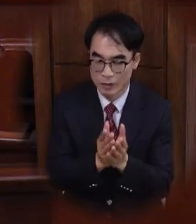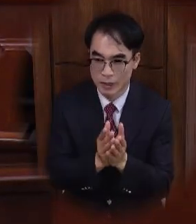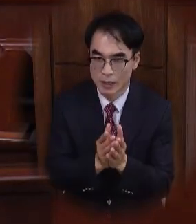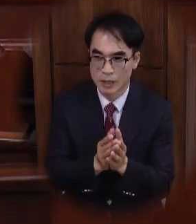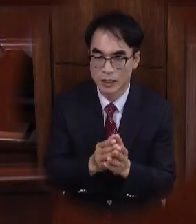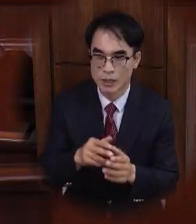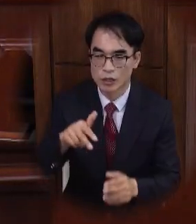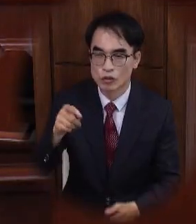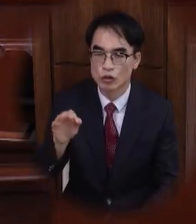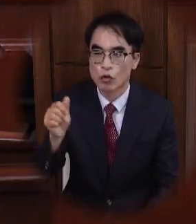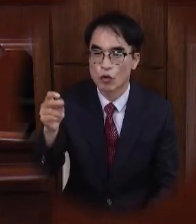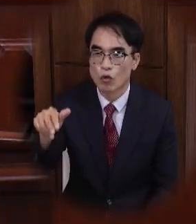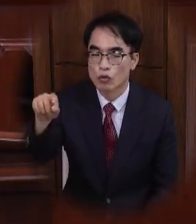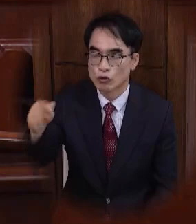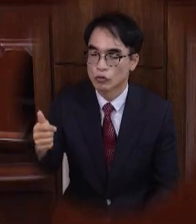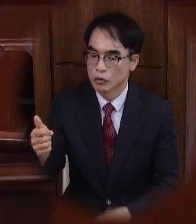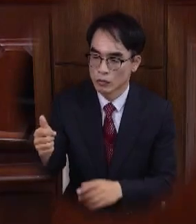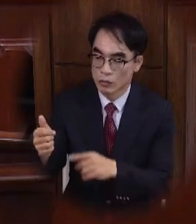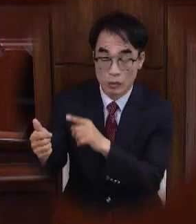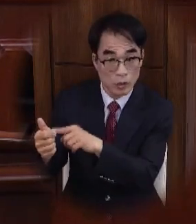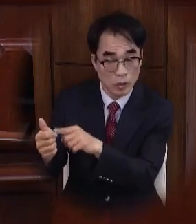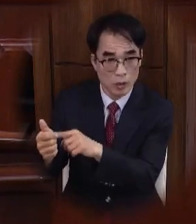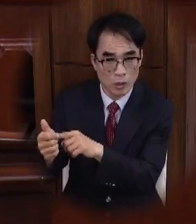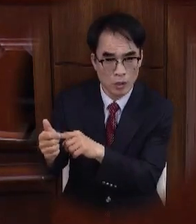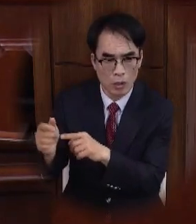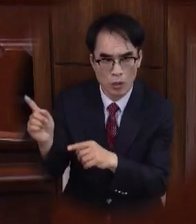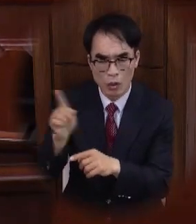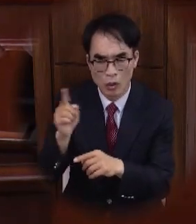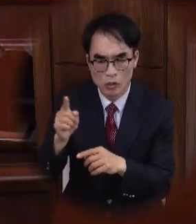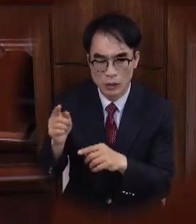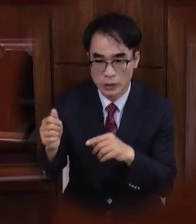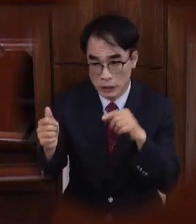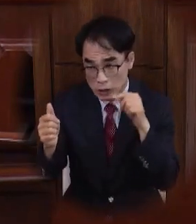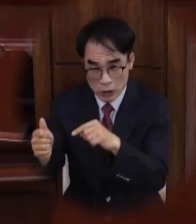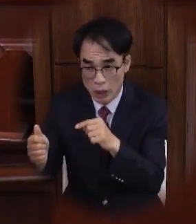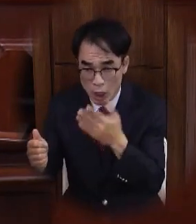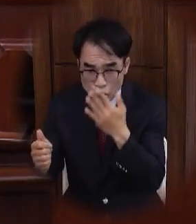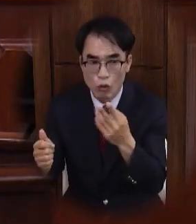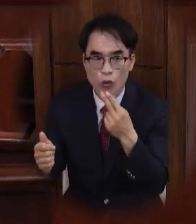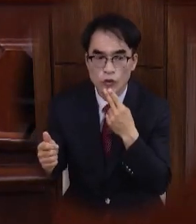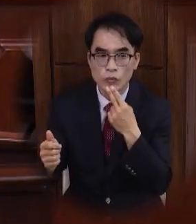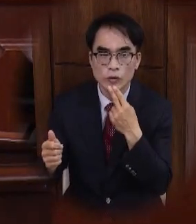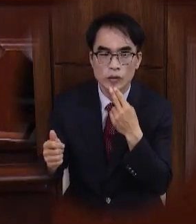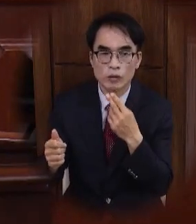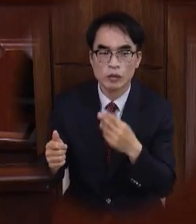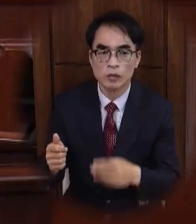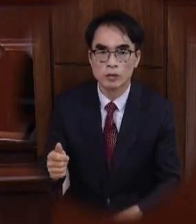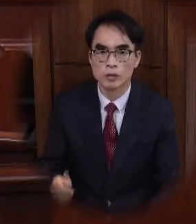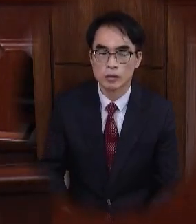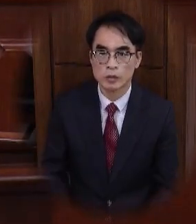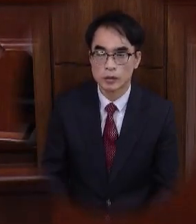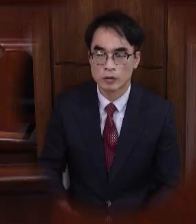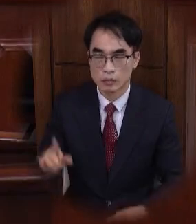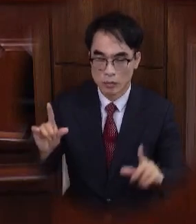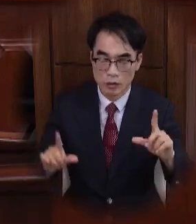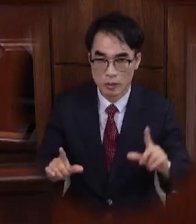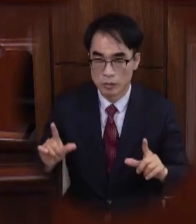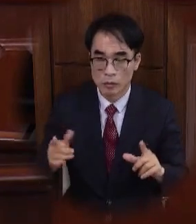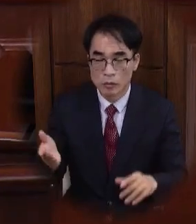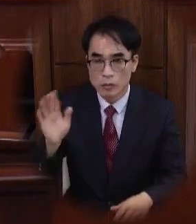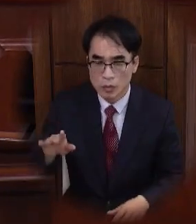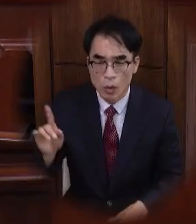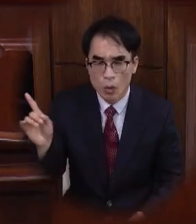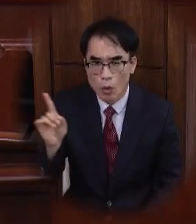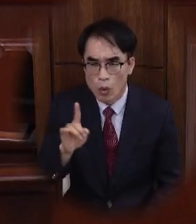회장에게 당적으로 어떤 지시도 할 수 없는 형태입니다 그런데